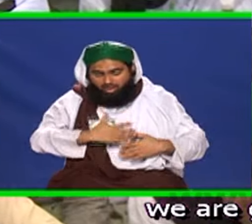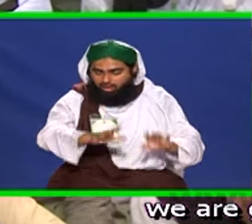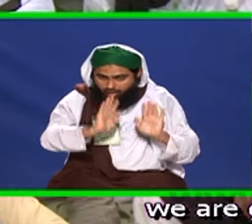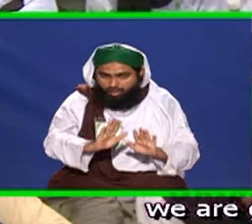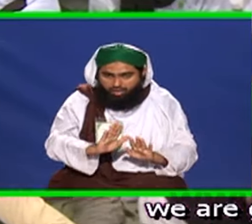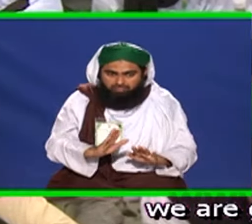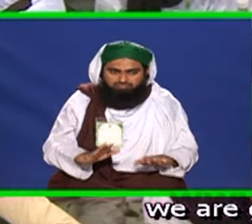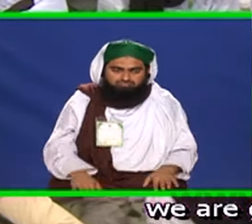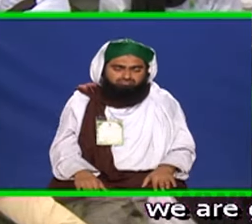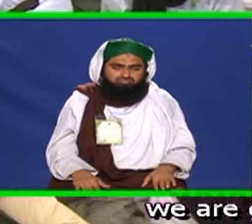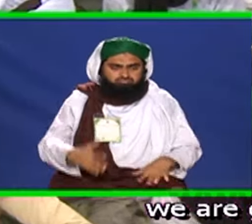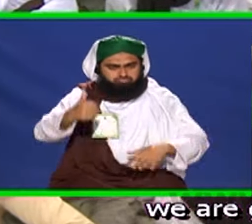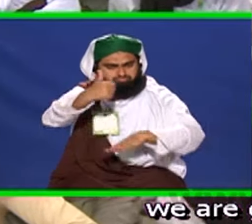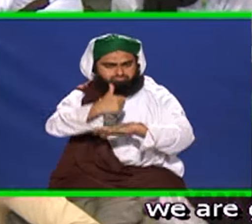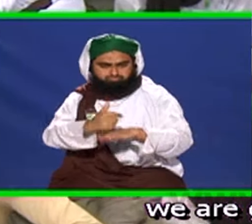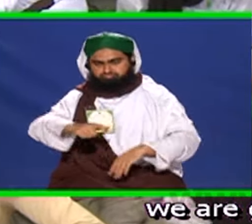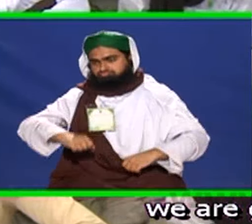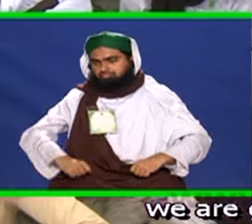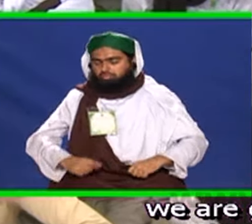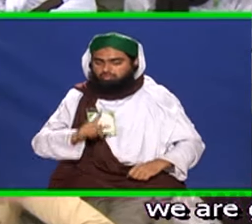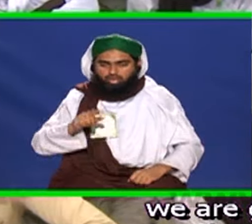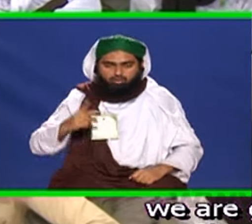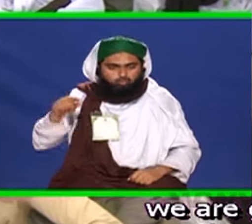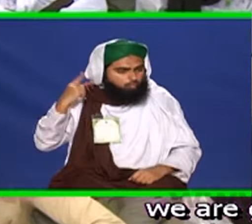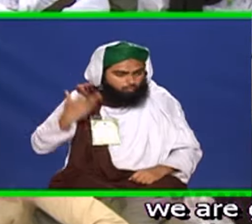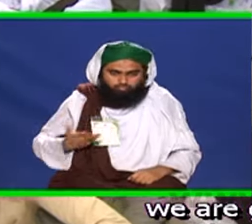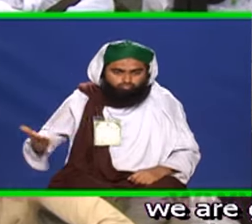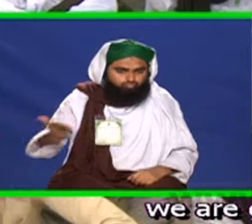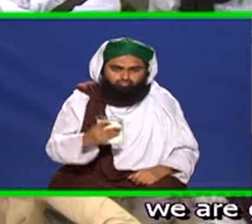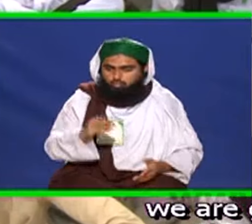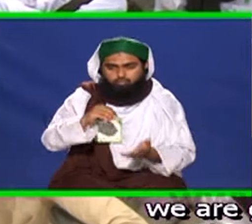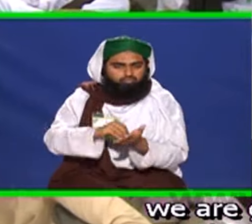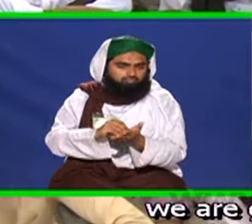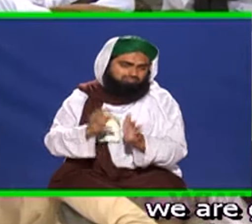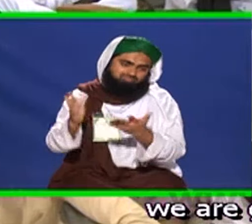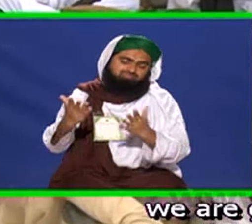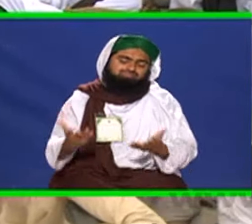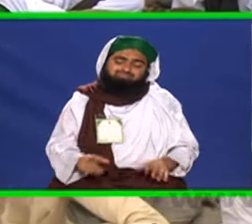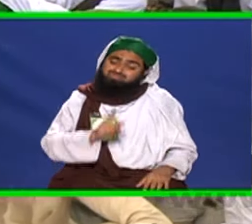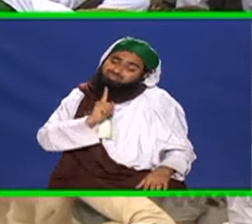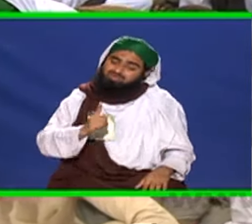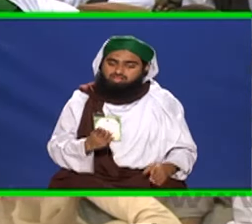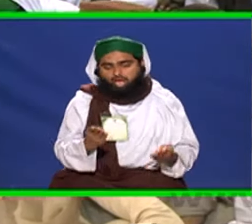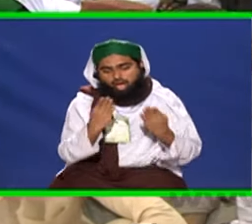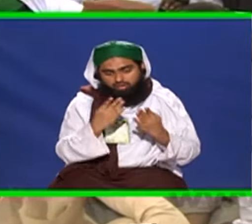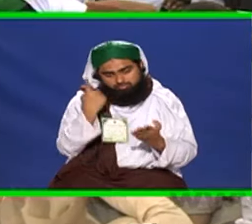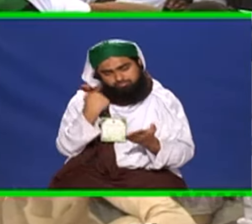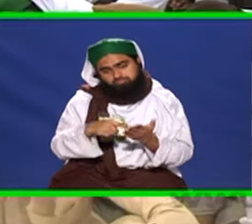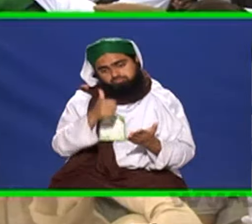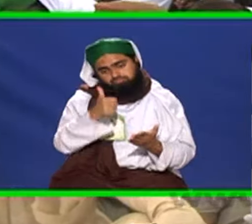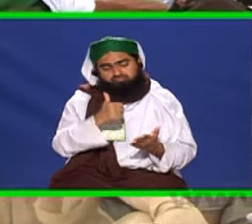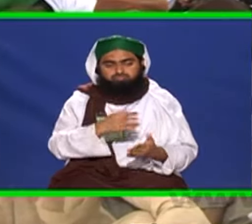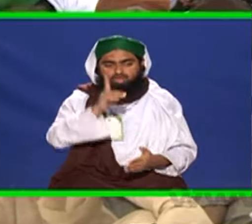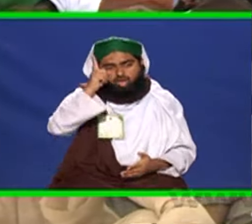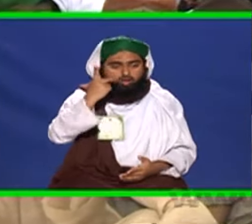ہے، اتنی عزت کی بڑی کرسی پر بٹھا دیا، ہاتھ باندھ کر کھڑے رہتے ہیں، یہ عزت کسی کام کی نہیں. حقیقی عزت وہی ہے